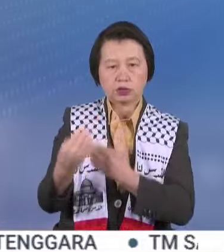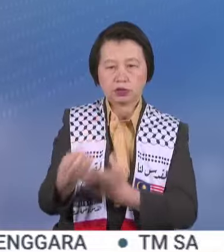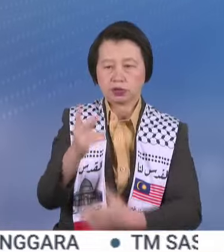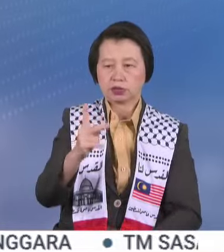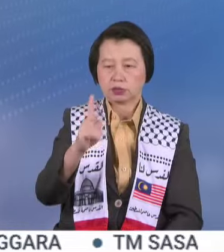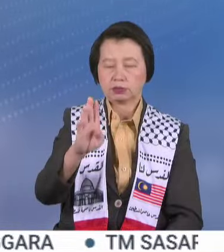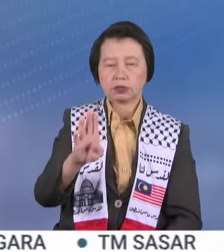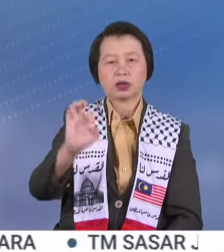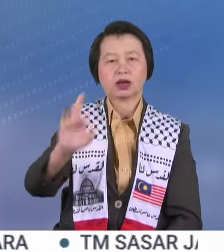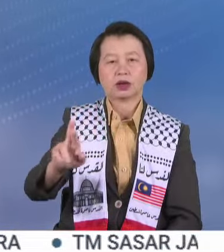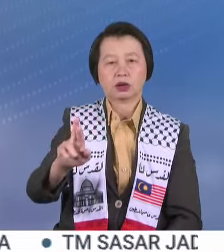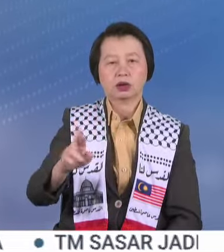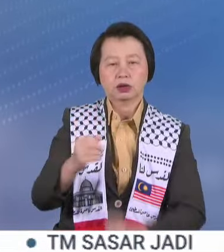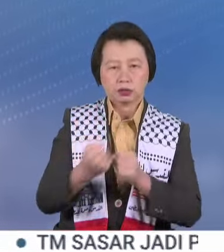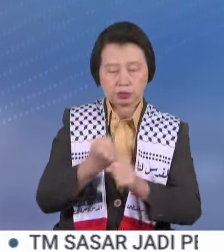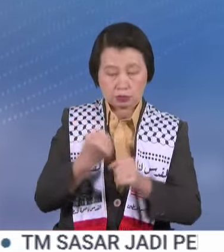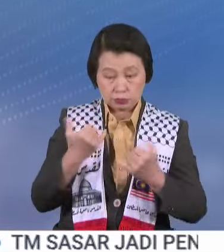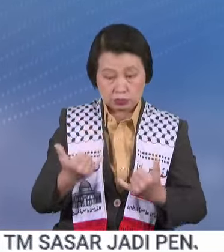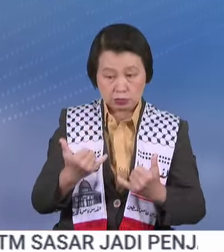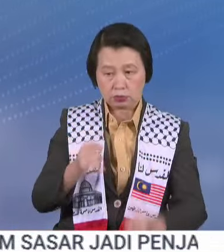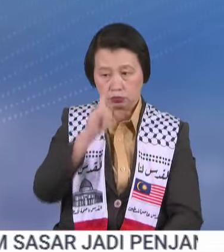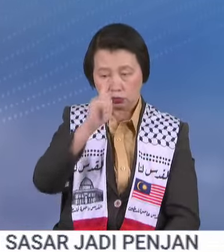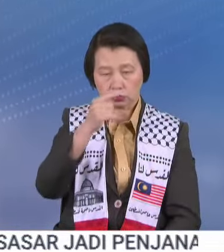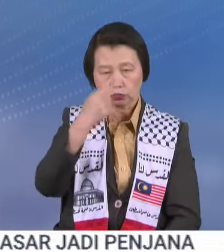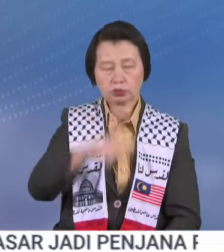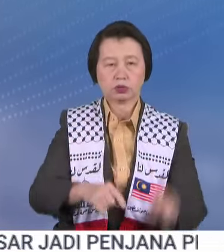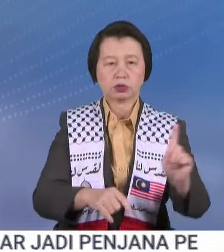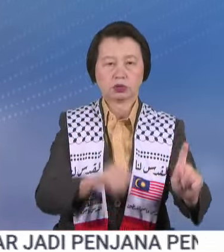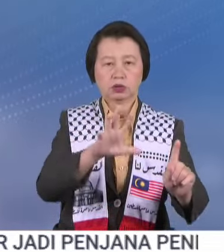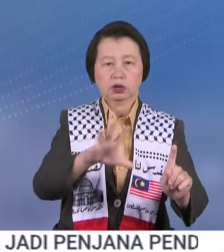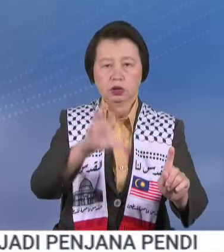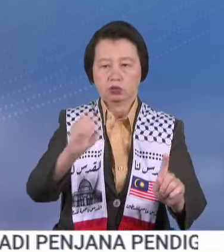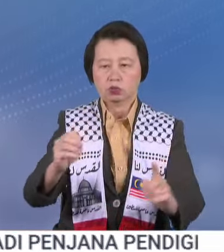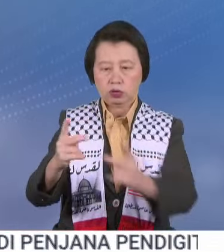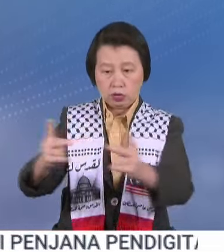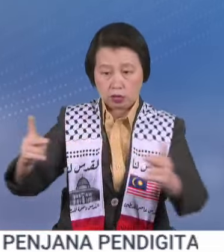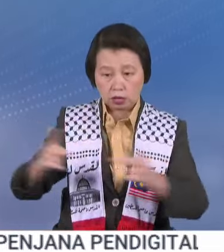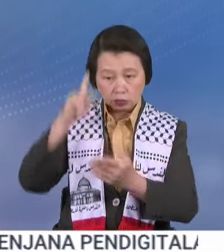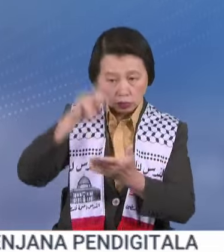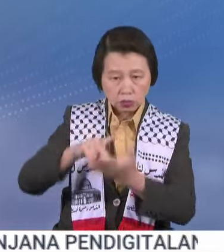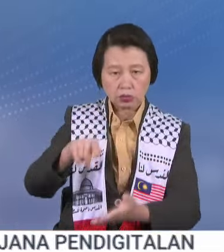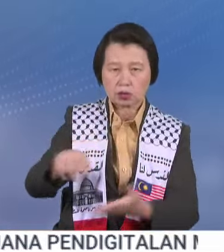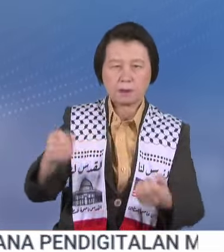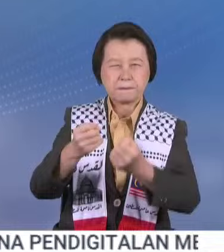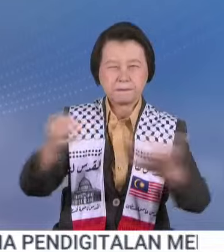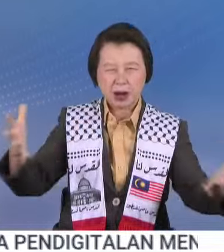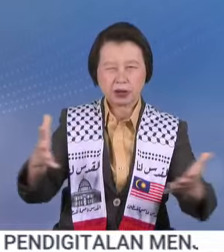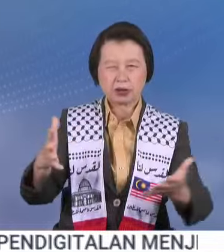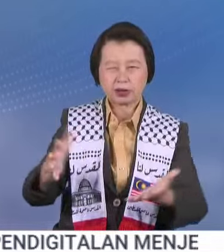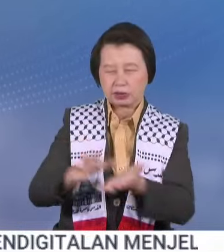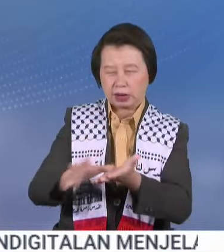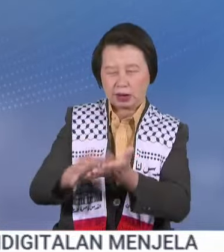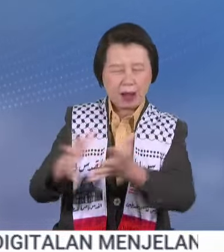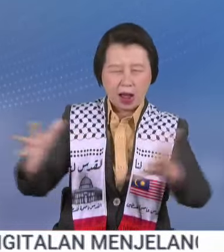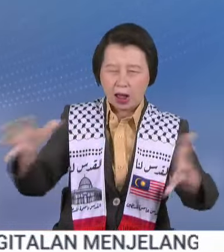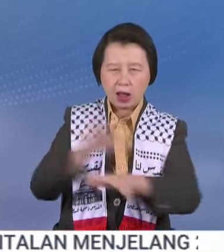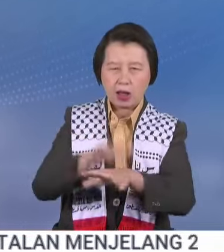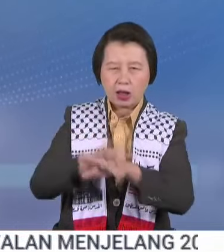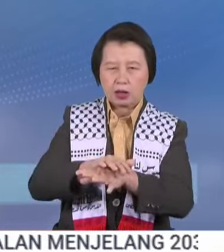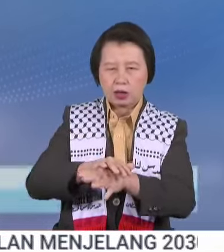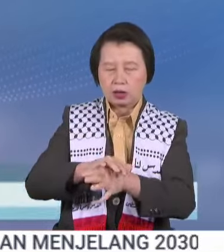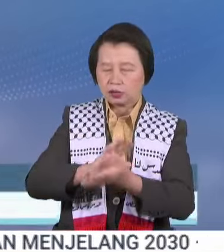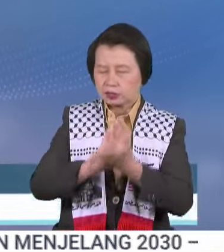KBR tahun ini. Ia antara usaha memastikan 155 kawasan yang dikenal pasti sebagai KBT menjadi